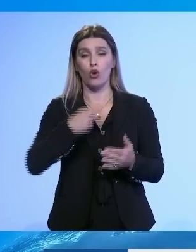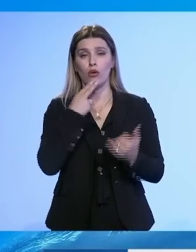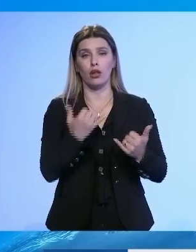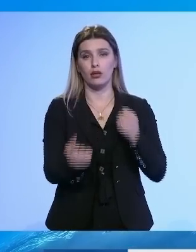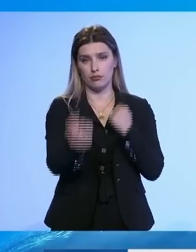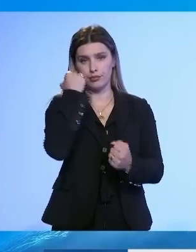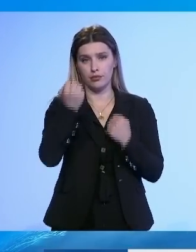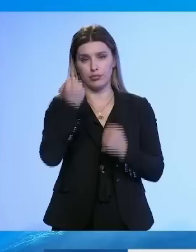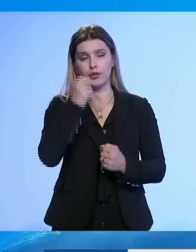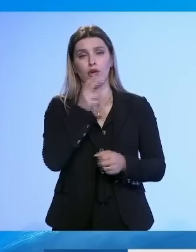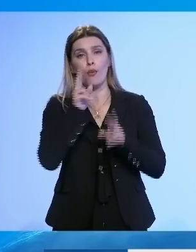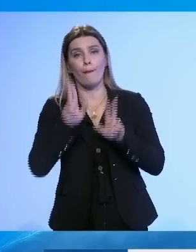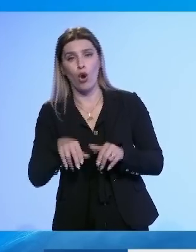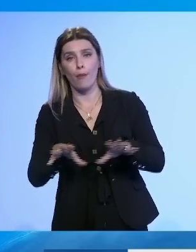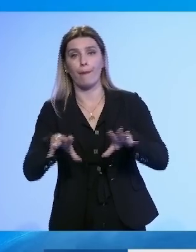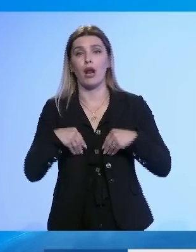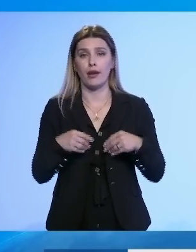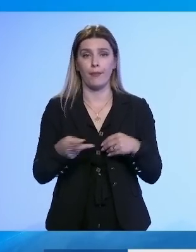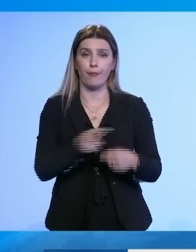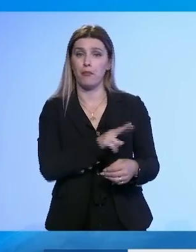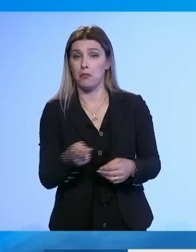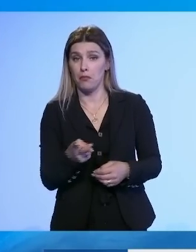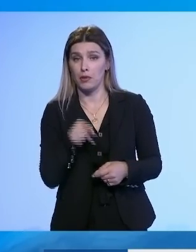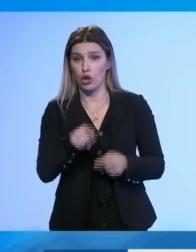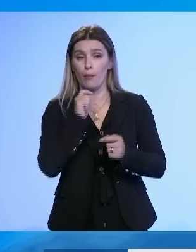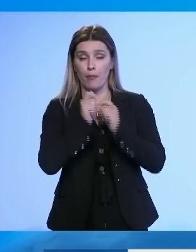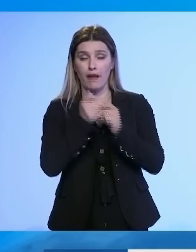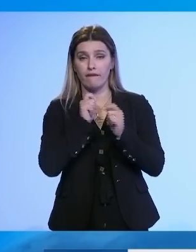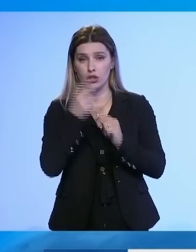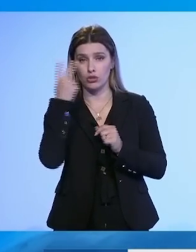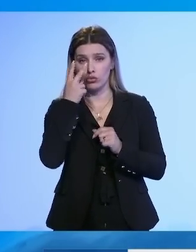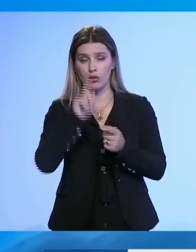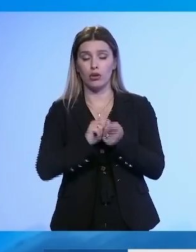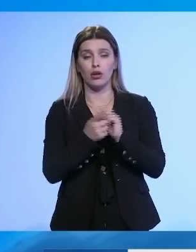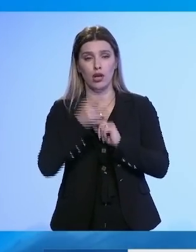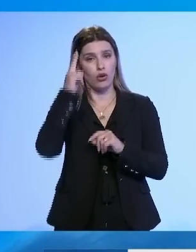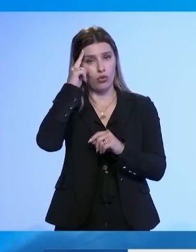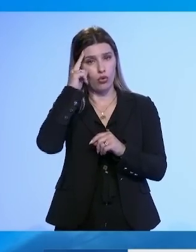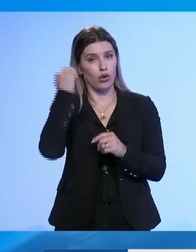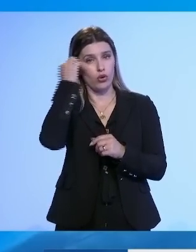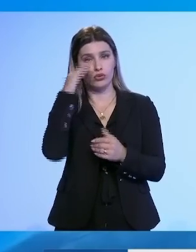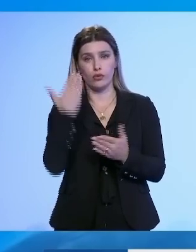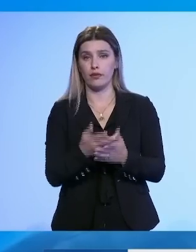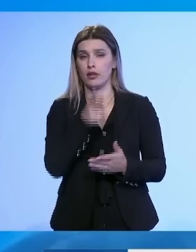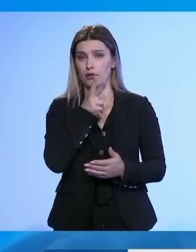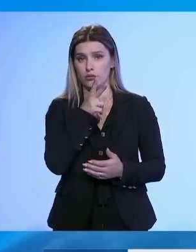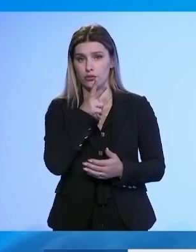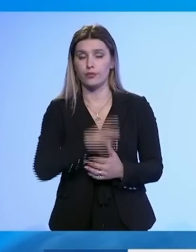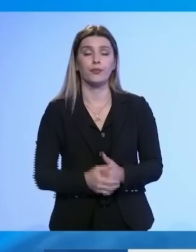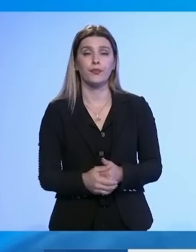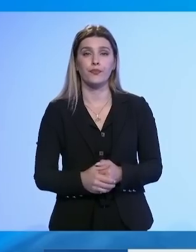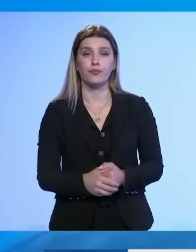pendohet duke thënë po për pranimin e asaj marrëveshjeje që do të thotë njohje de facto e Republikës së Kosovës.